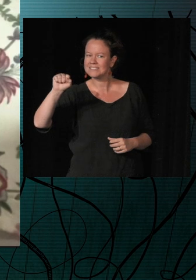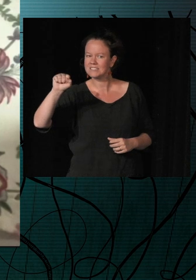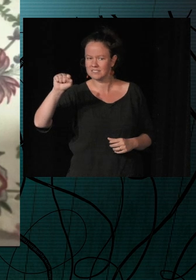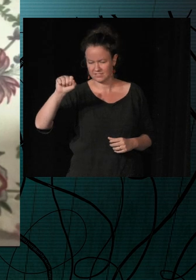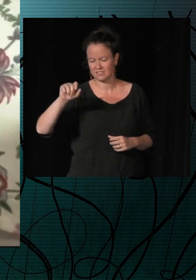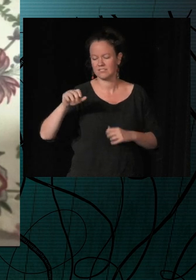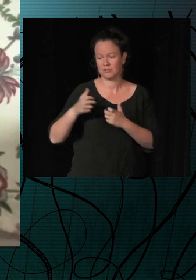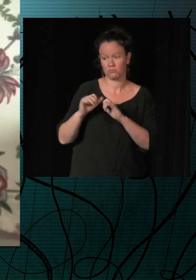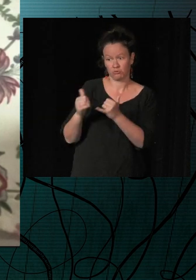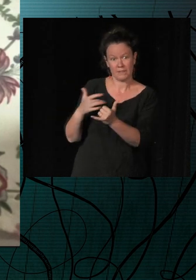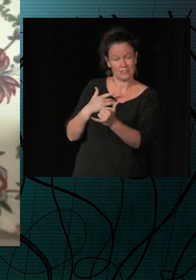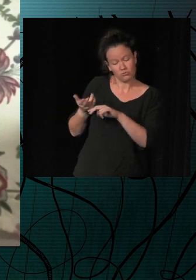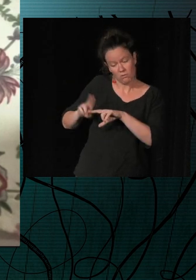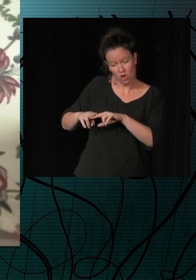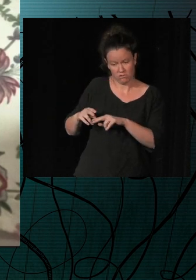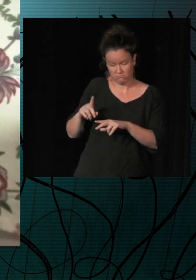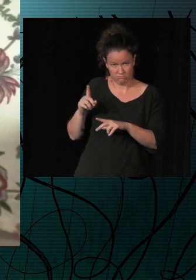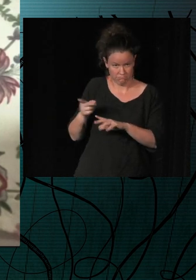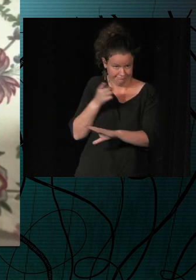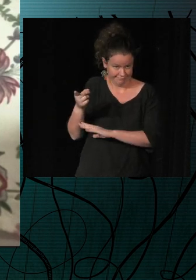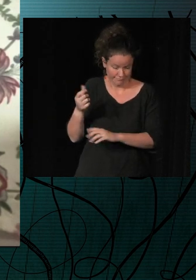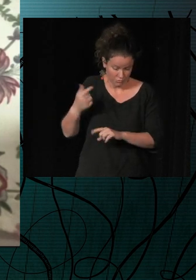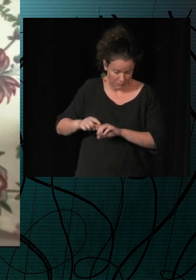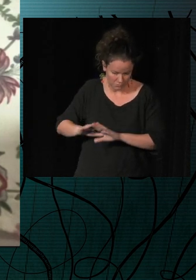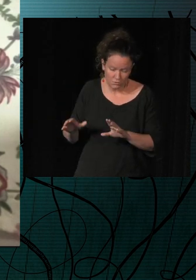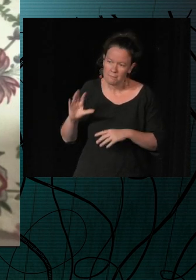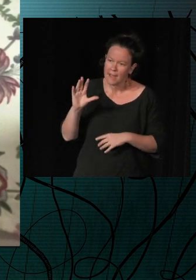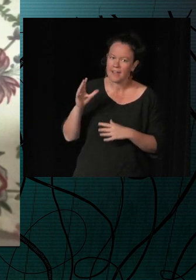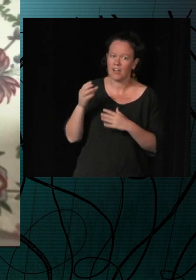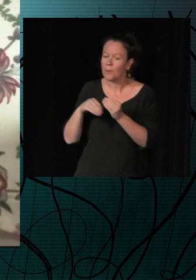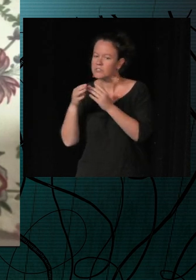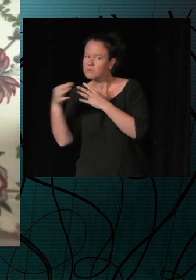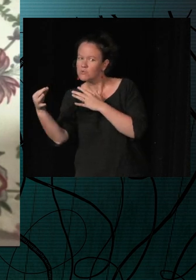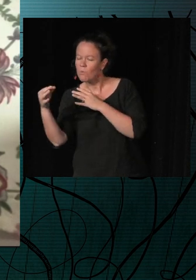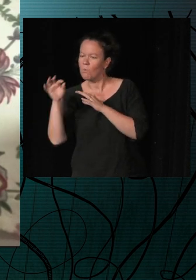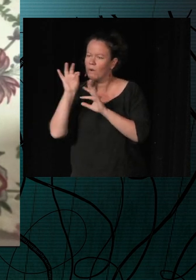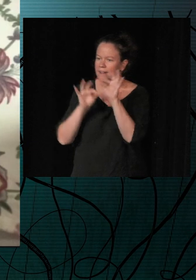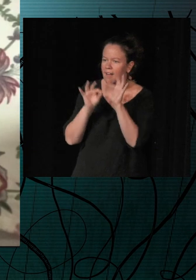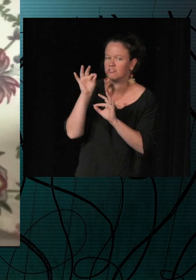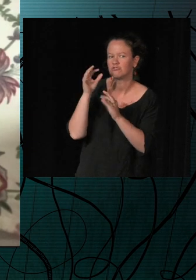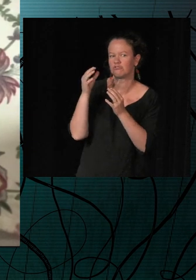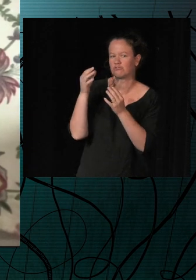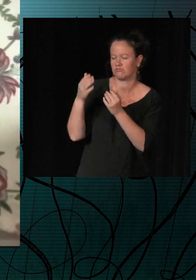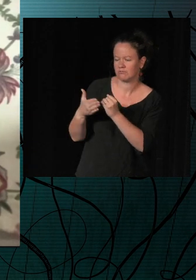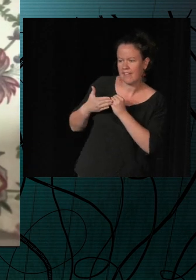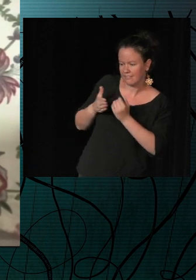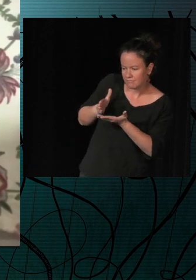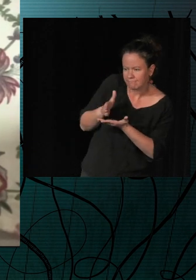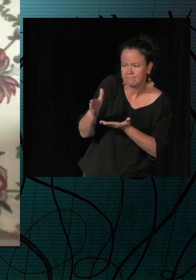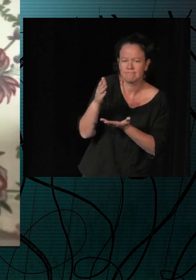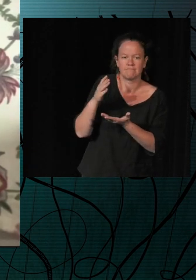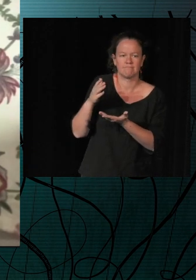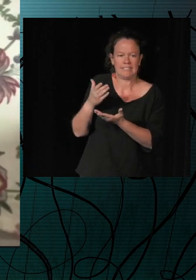mais mais il y a quand même des options qui aident un tout petit peu et qui accompagne aussi les progressions de chacun et bah ça c'est un peutêtre un